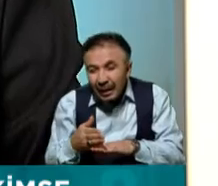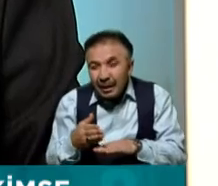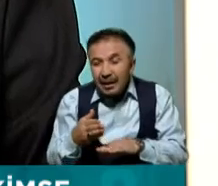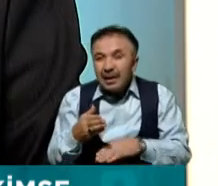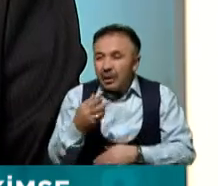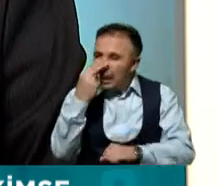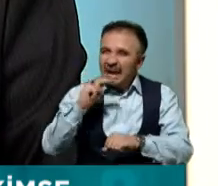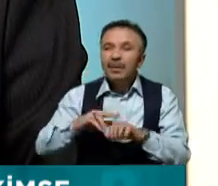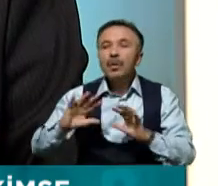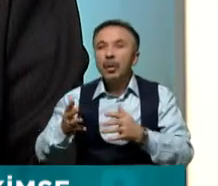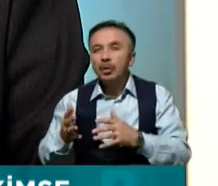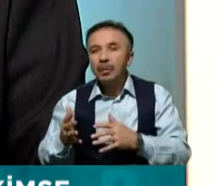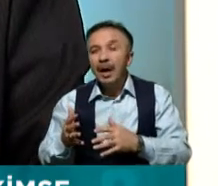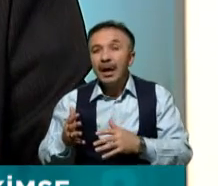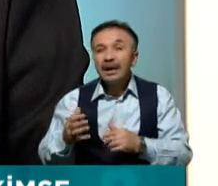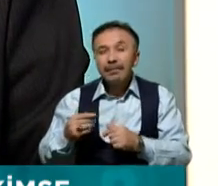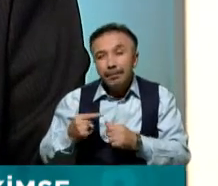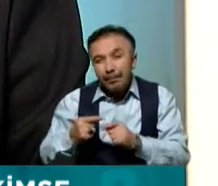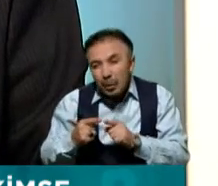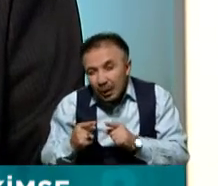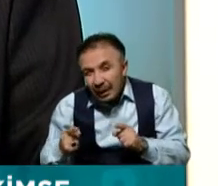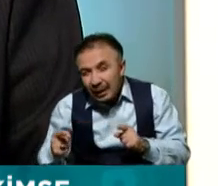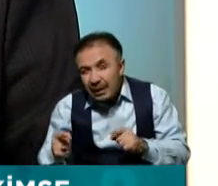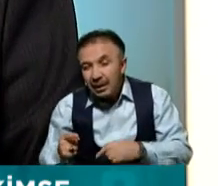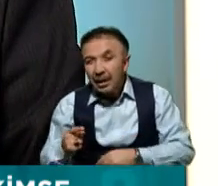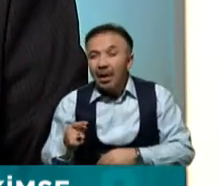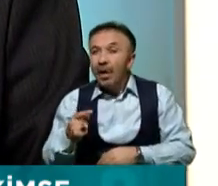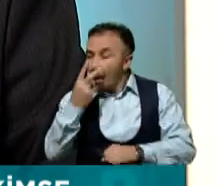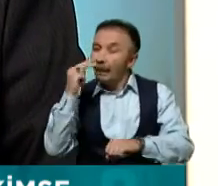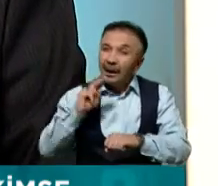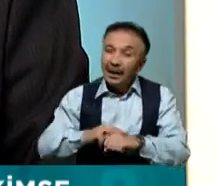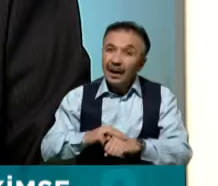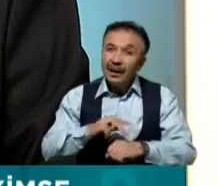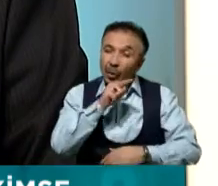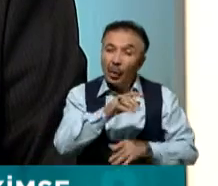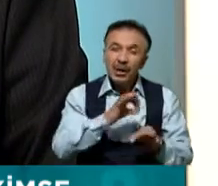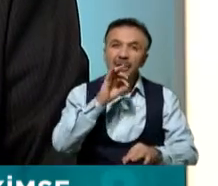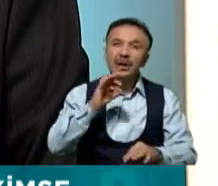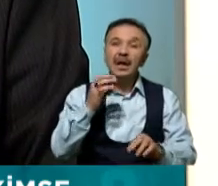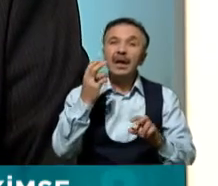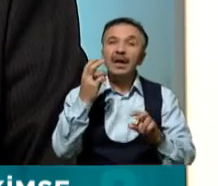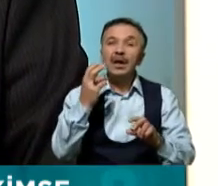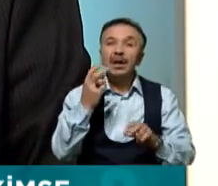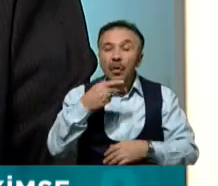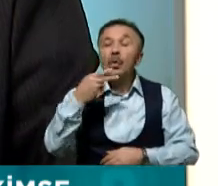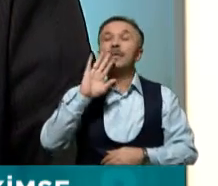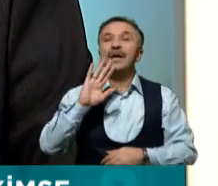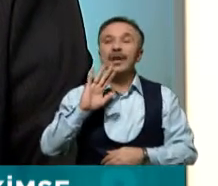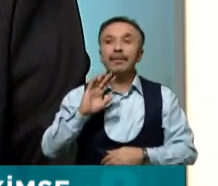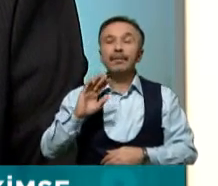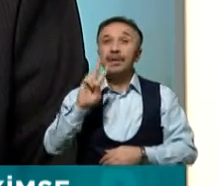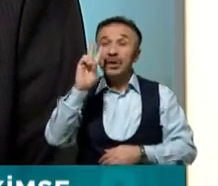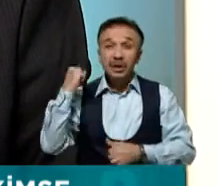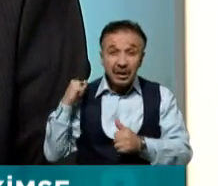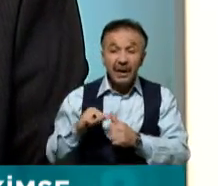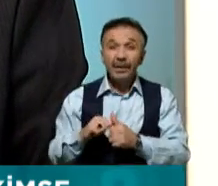geçti. Yine vallahi onunla konuşmayacağım. Bu 2 tane Cenab-ı Hakk'ın ismini, 2 defa yemin yaptığı